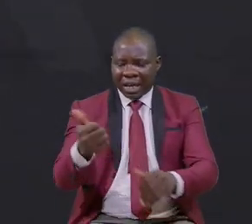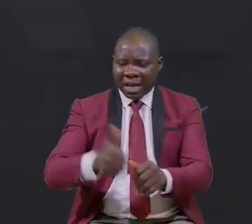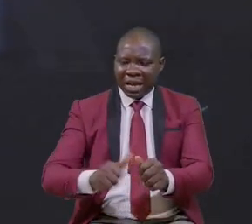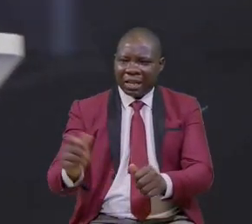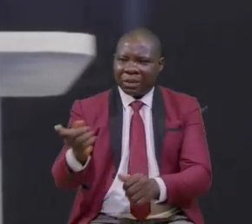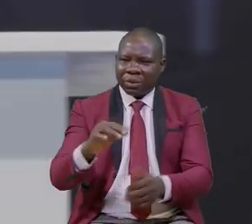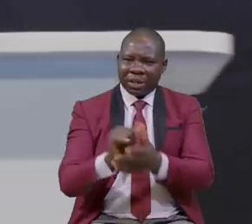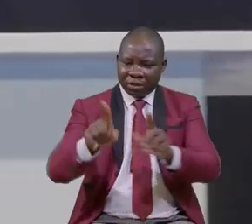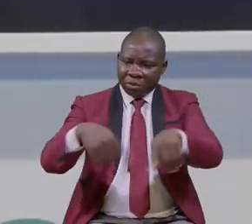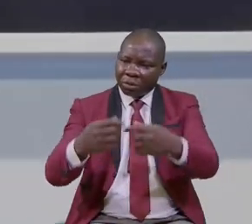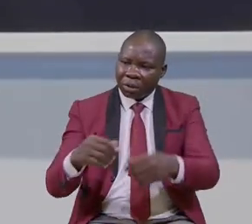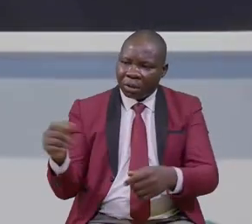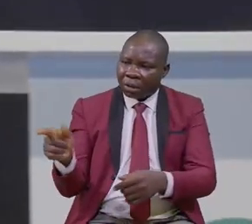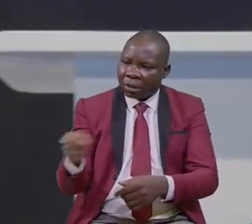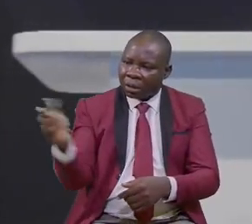allez,